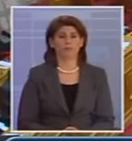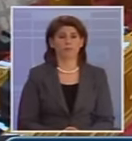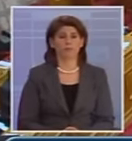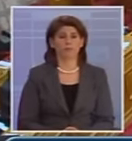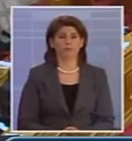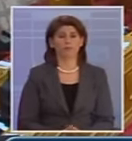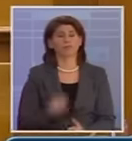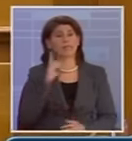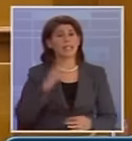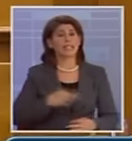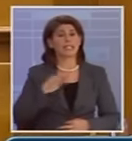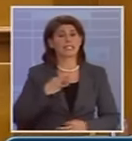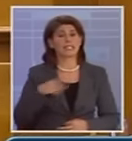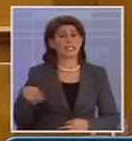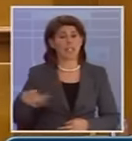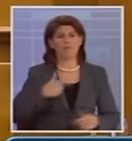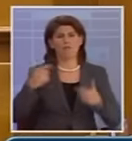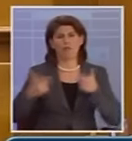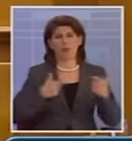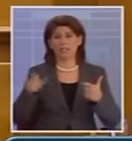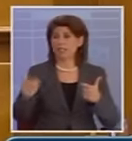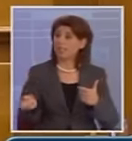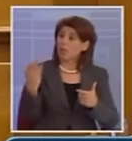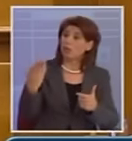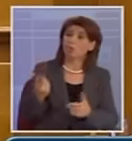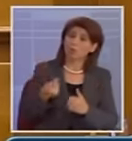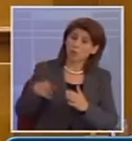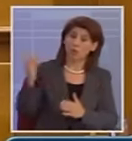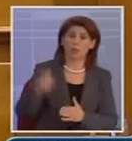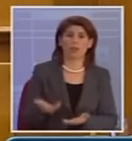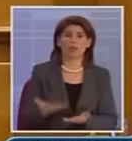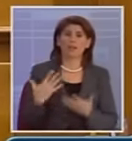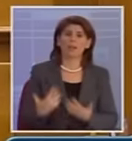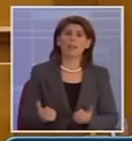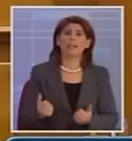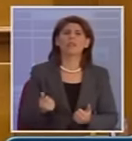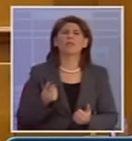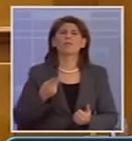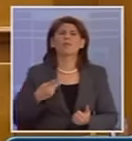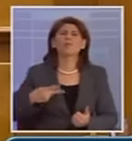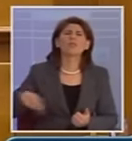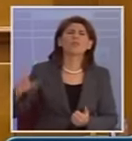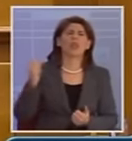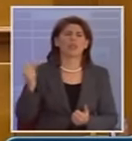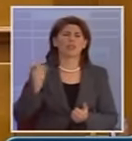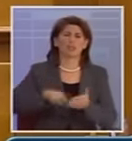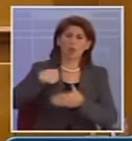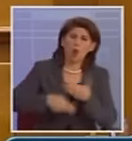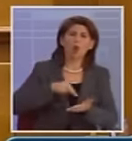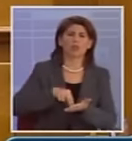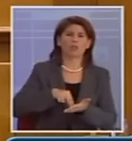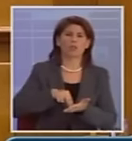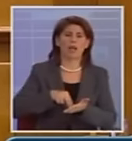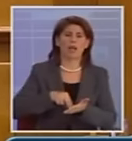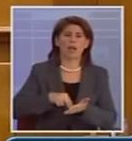ξέρετε, κυρίες και κύριοι συνάδελφοι, φωνάζετε και είστε και καινούργοι περισσότεροι. Υπάρχει κάτι χειρότερο από την κολοτούμπα. Να την πας κατευθείαν τη χώρα